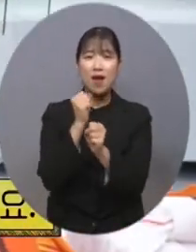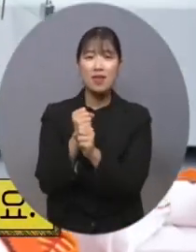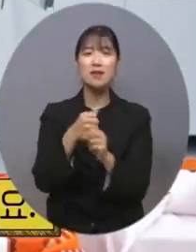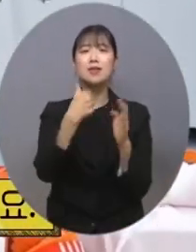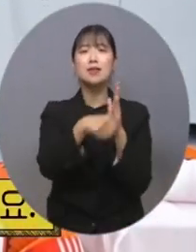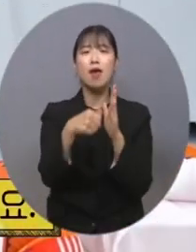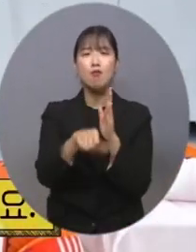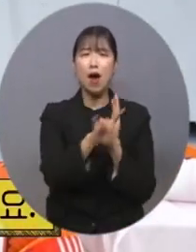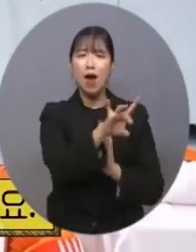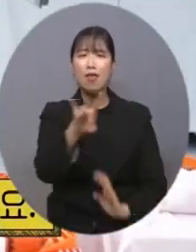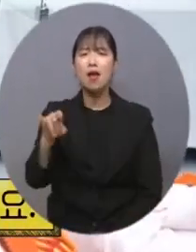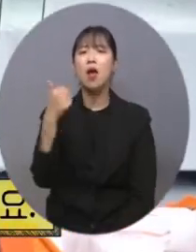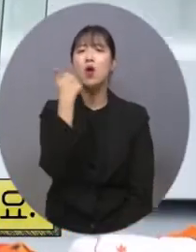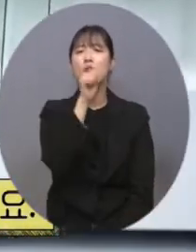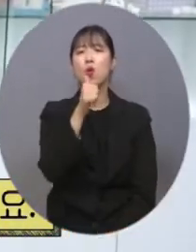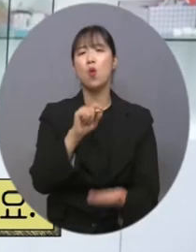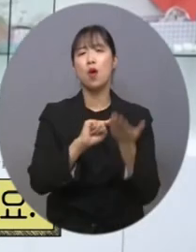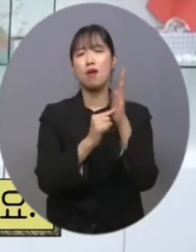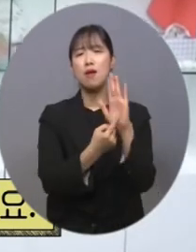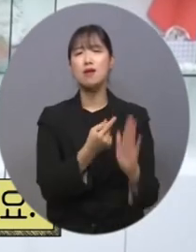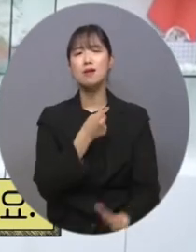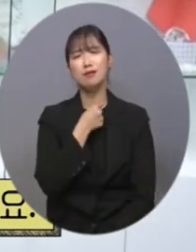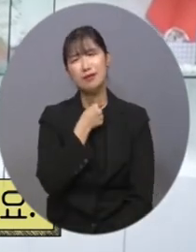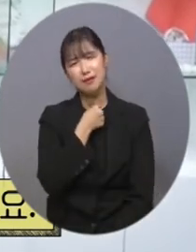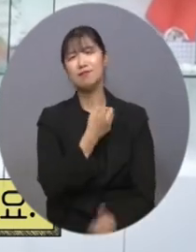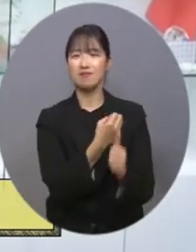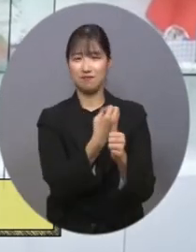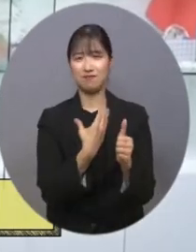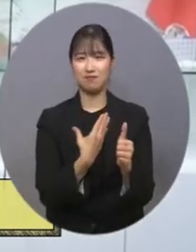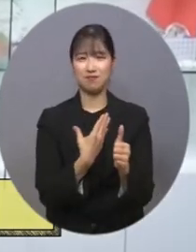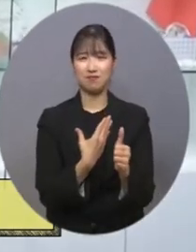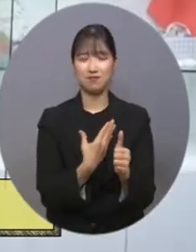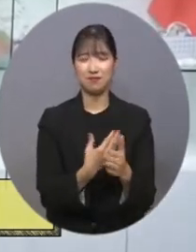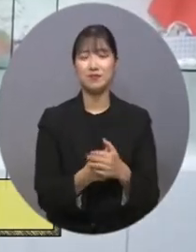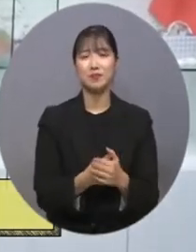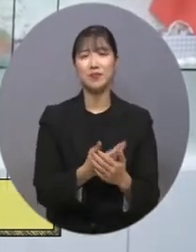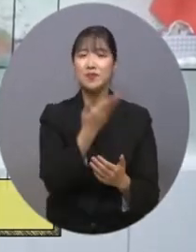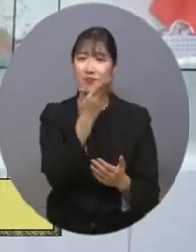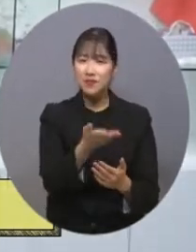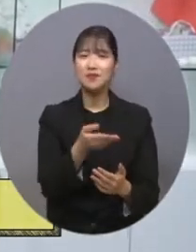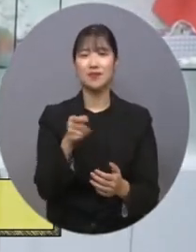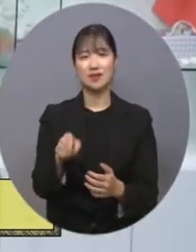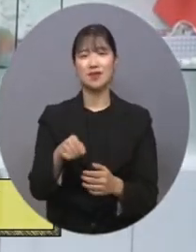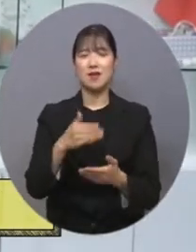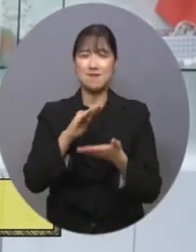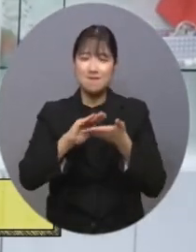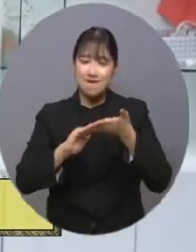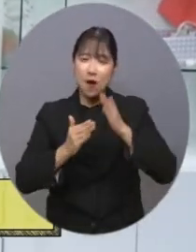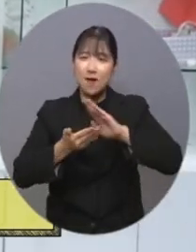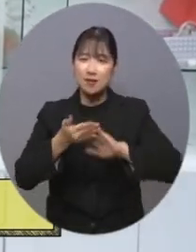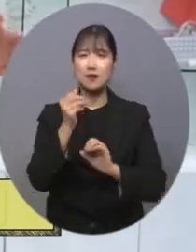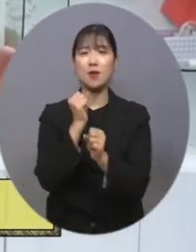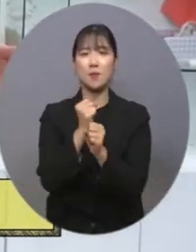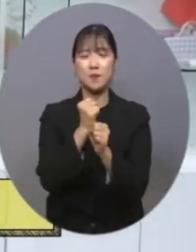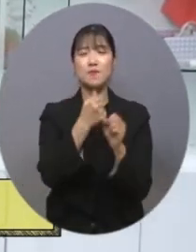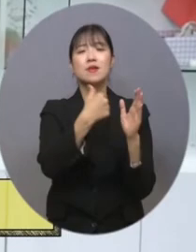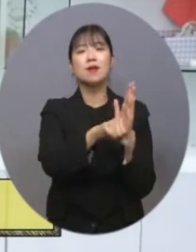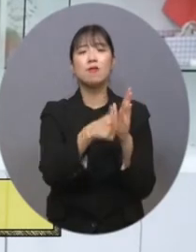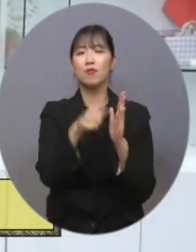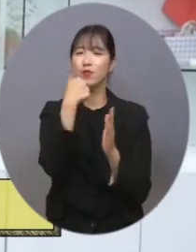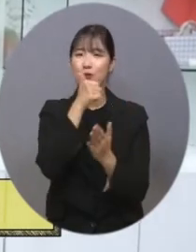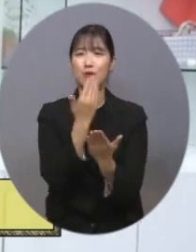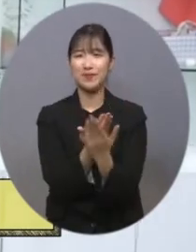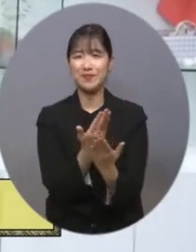만드신 제품을 하나하나 소개를 해주고 싶다고 하셨어요. 대표님 그러면 위드림 직원분들이 정성스럽게 만드신 제품을